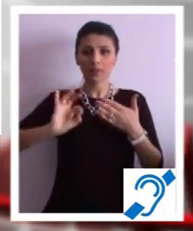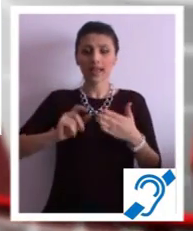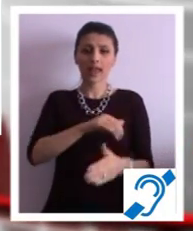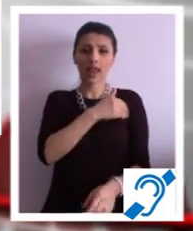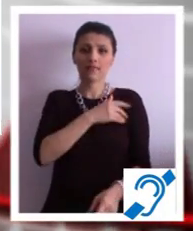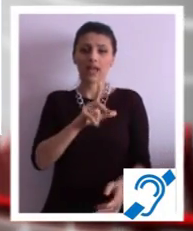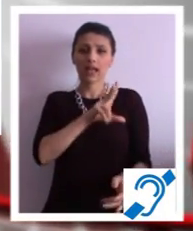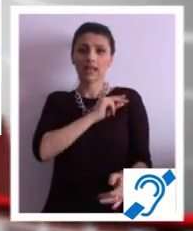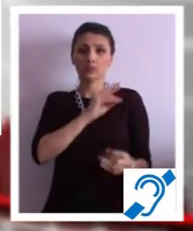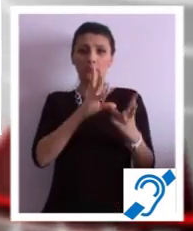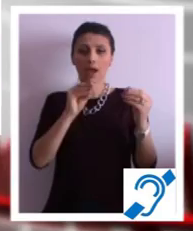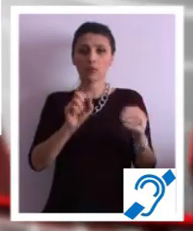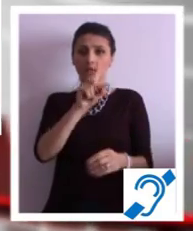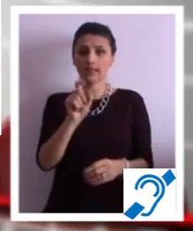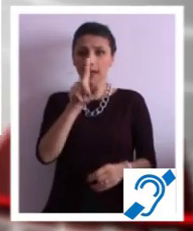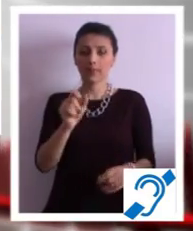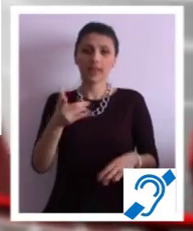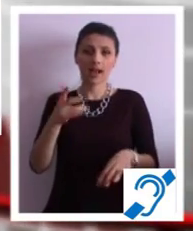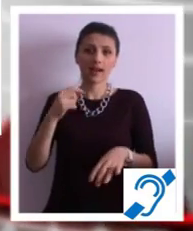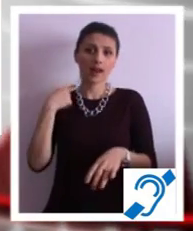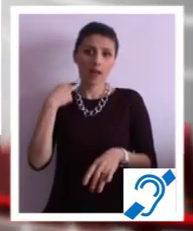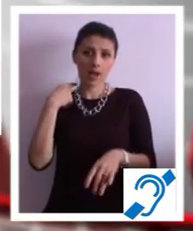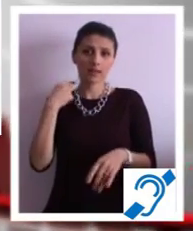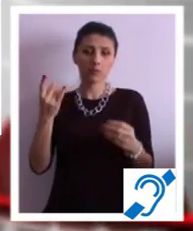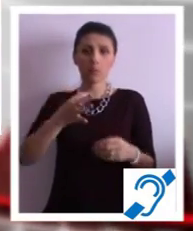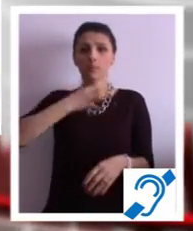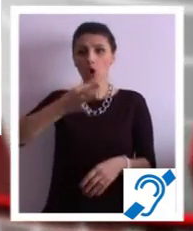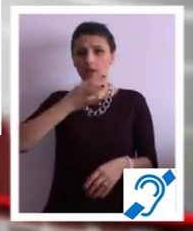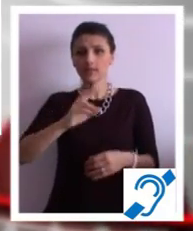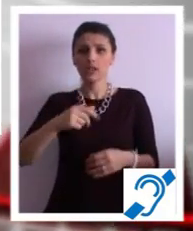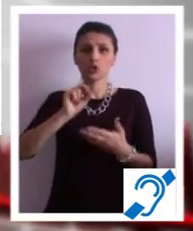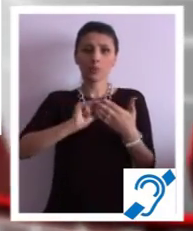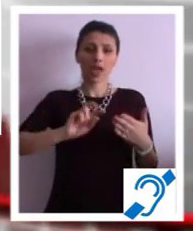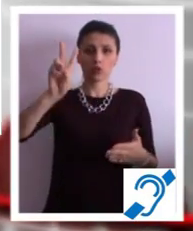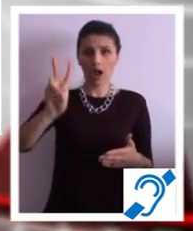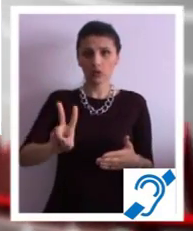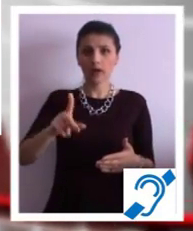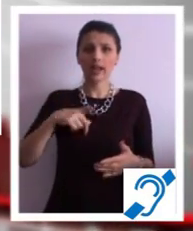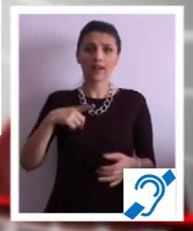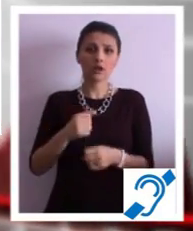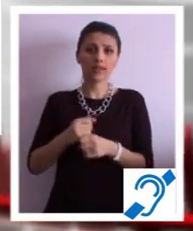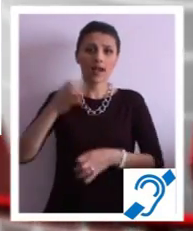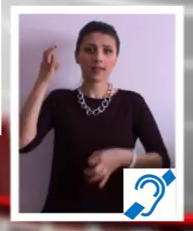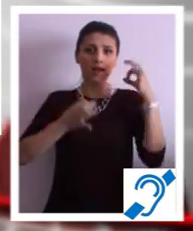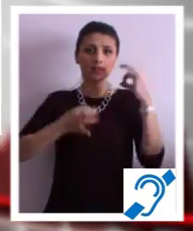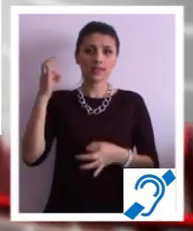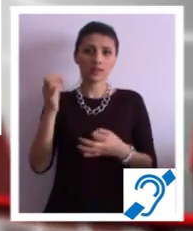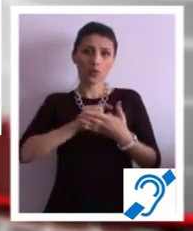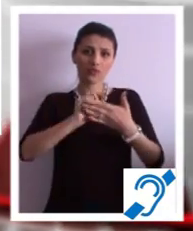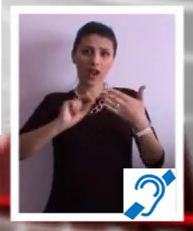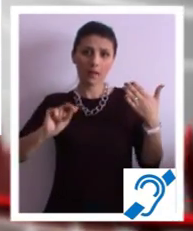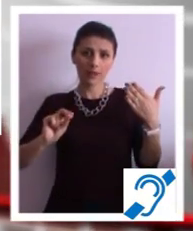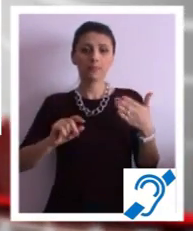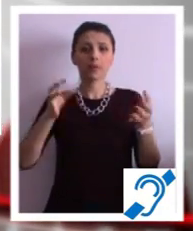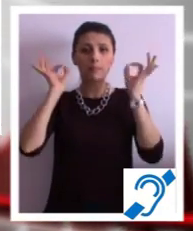avut de răspuns la mai multe întrebări de gramatică pe baza unei poezii, iar la subiectul al doilea au avut de analizat un fragment.